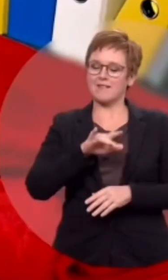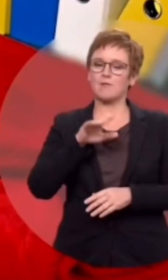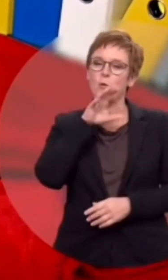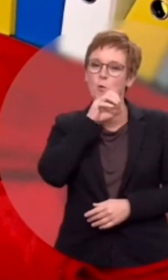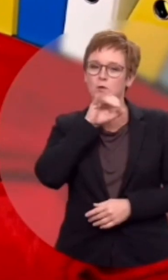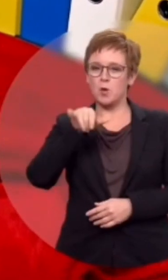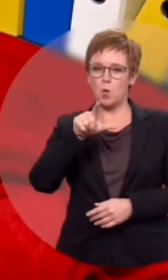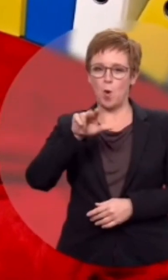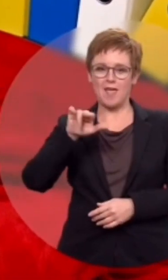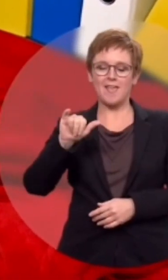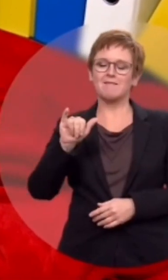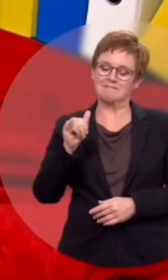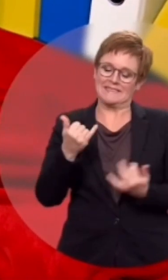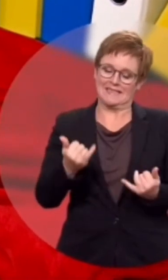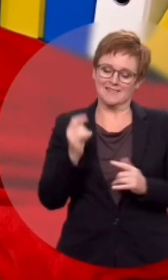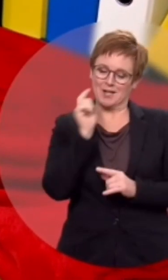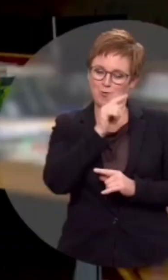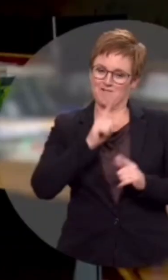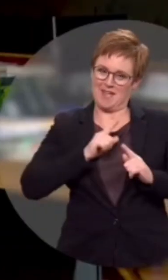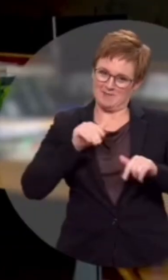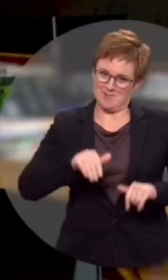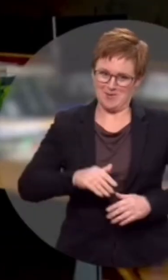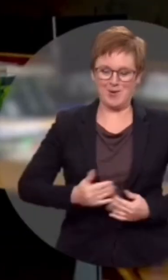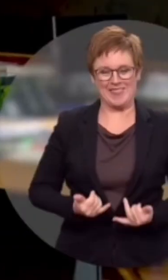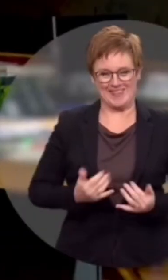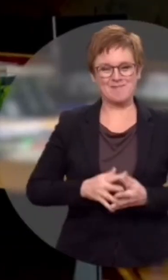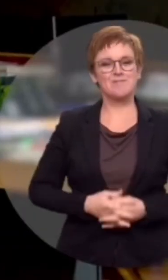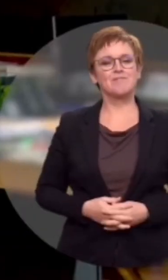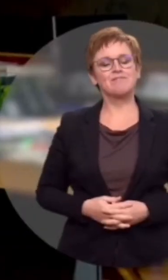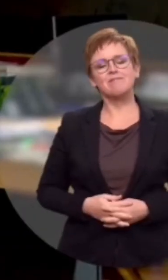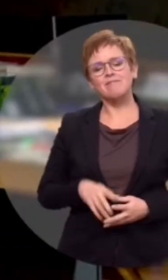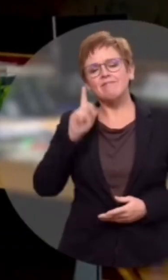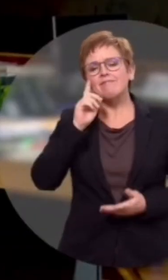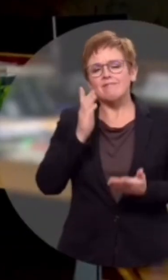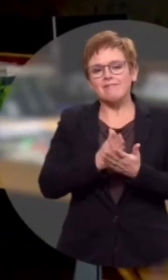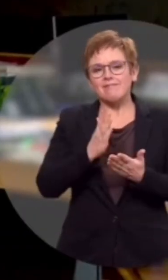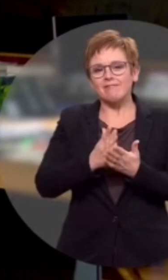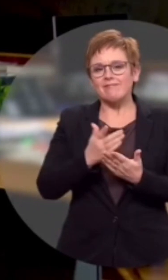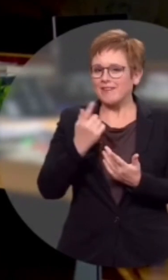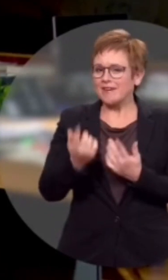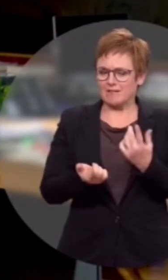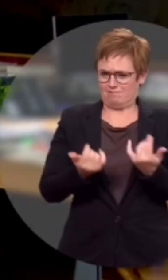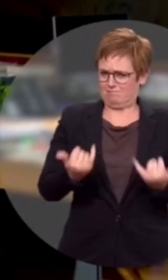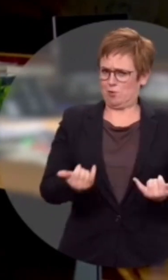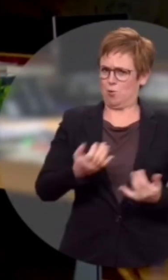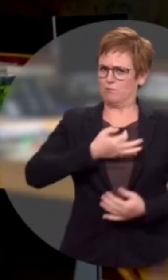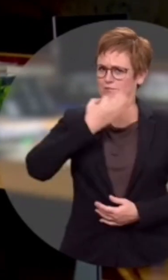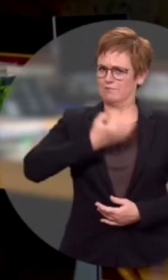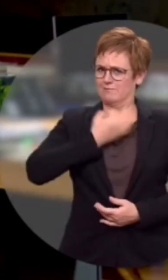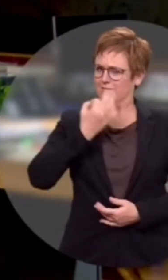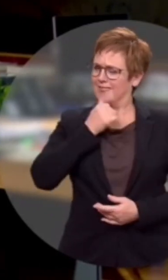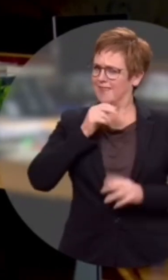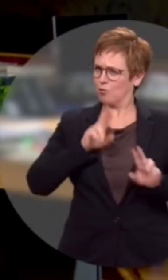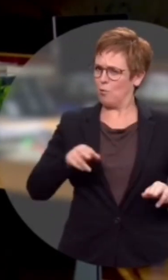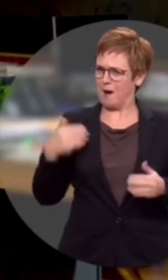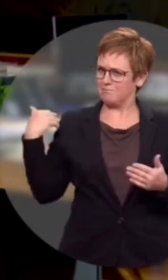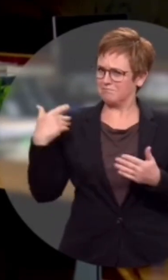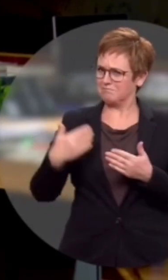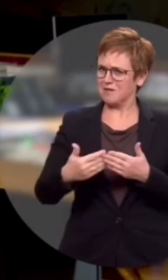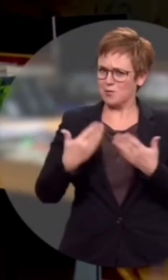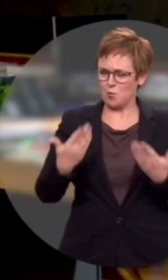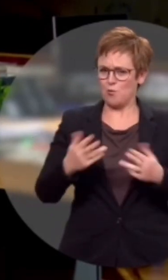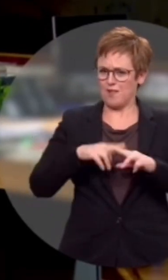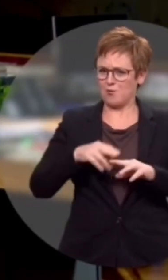Platz, die muss heute draußen warten. Ich weiß schon, das alles ist ungewöhnlich für eine Ansprache zum